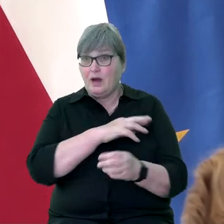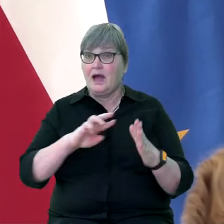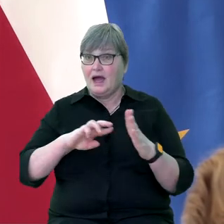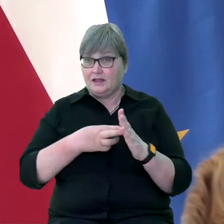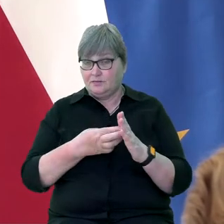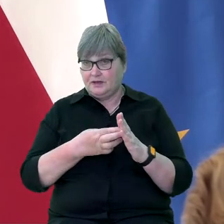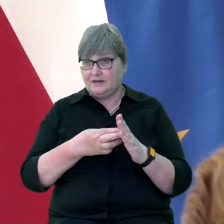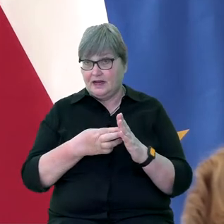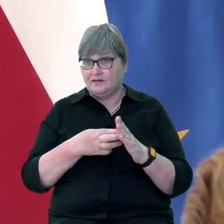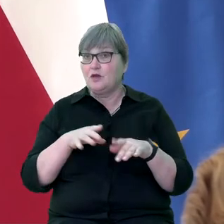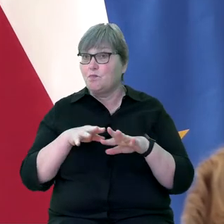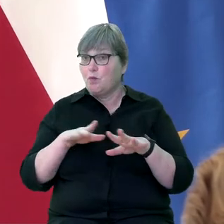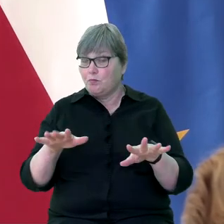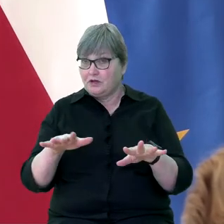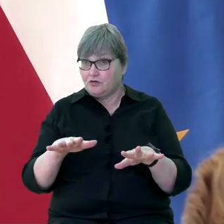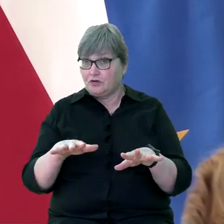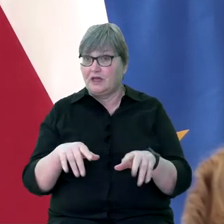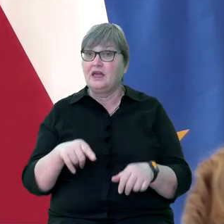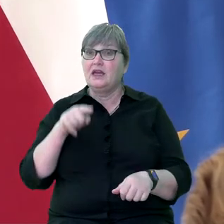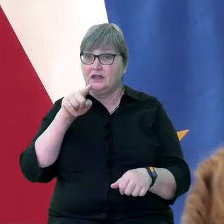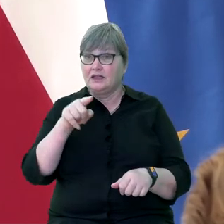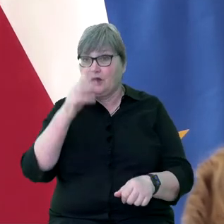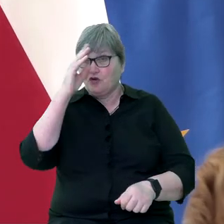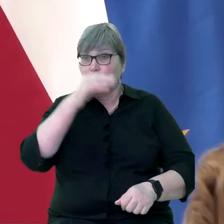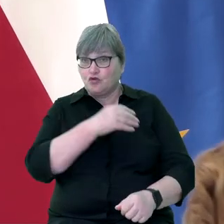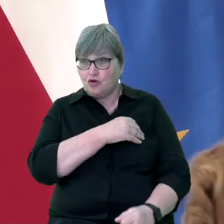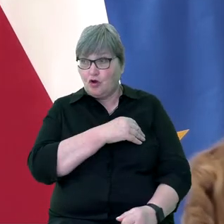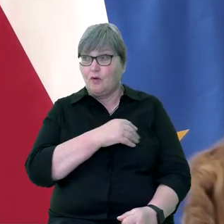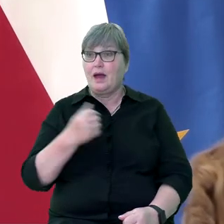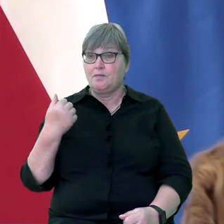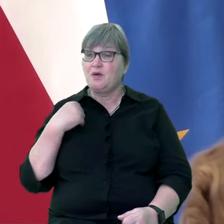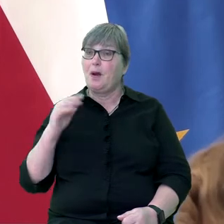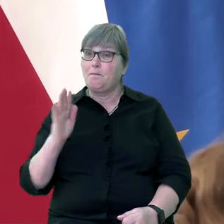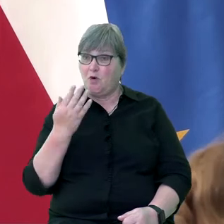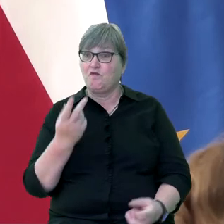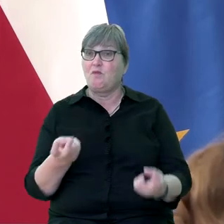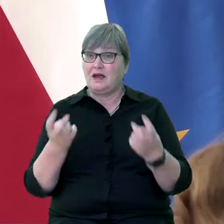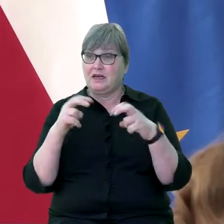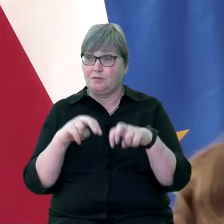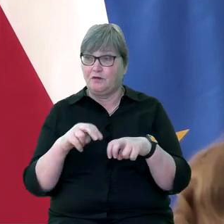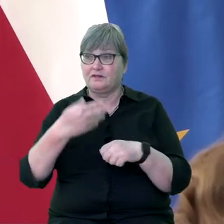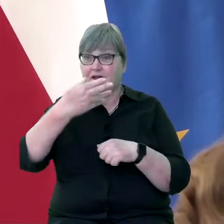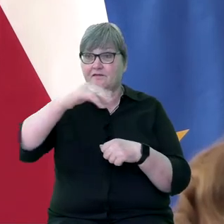która, przypomnijmy, została powołana w maju